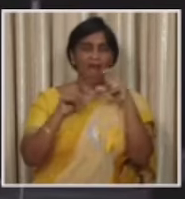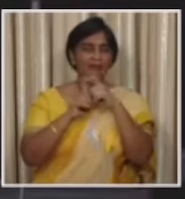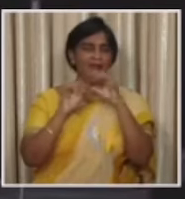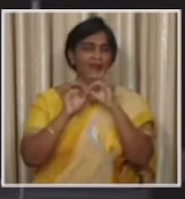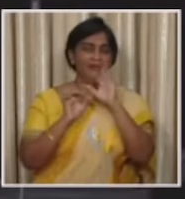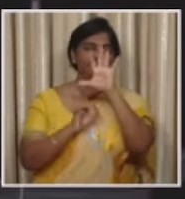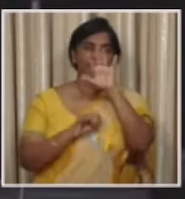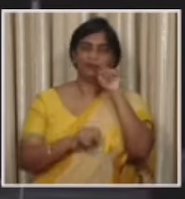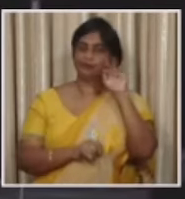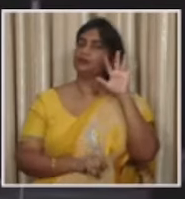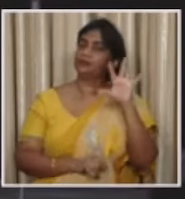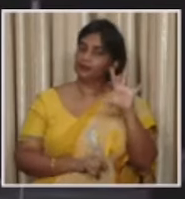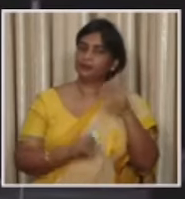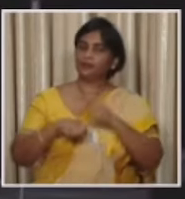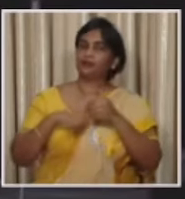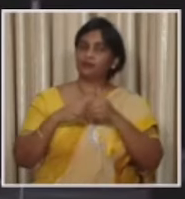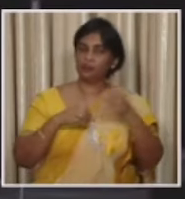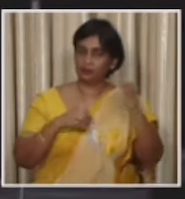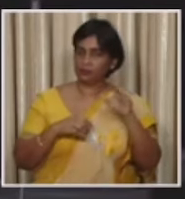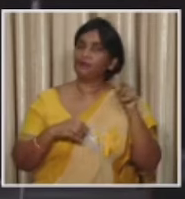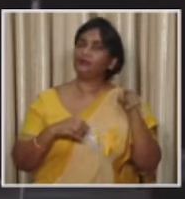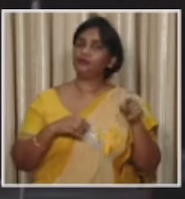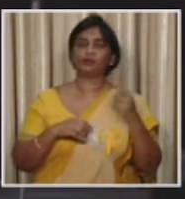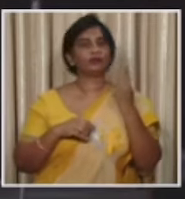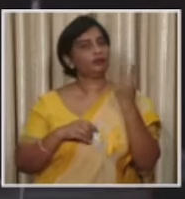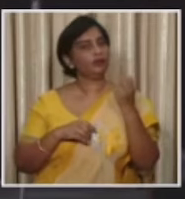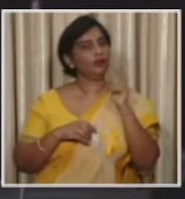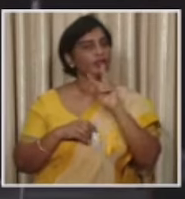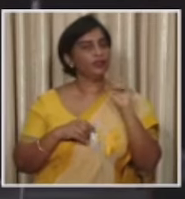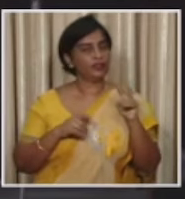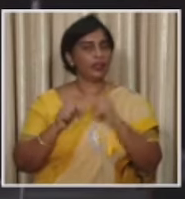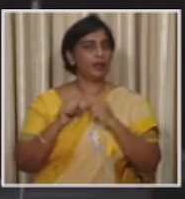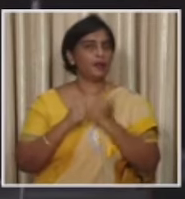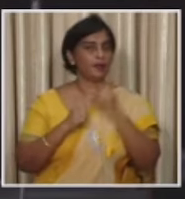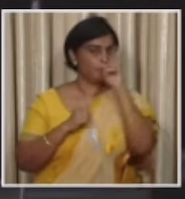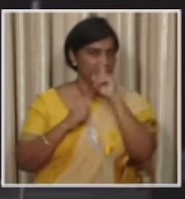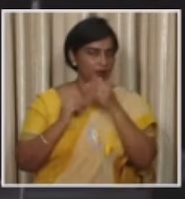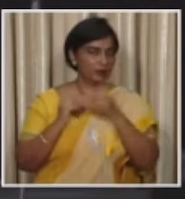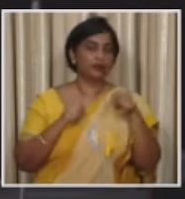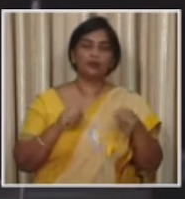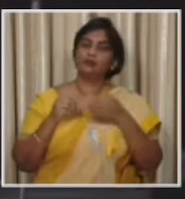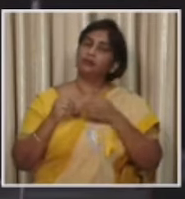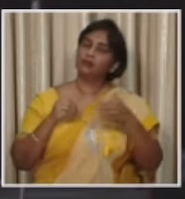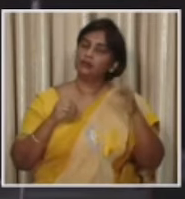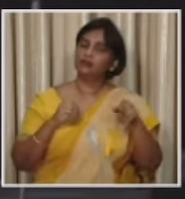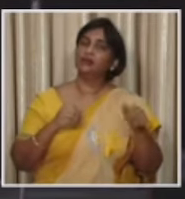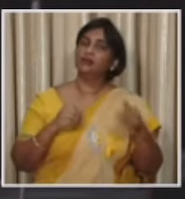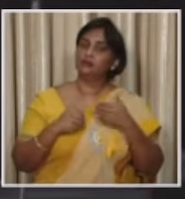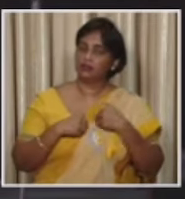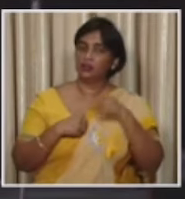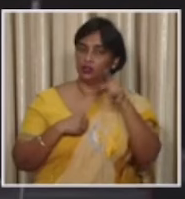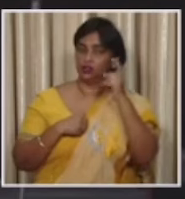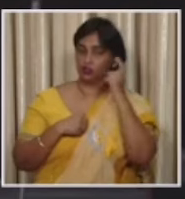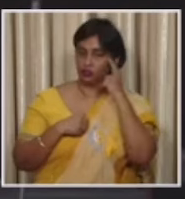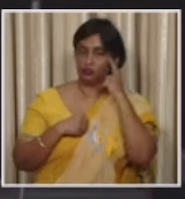බිලියන 5.5ක් විතර මේ කාල සීමාව තුළ. ඒ කියන්නේ 2022 අප්‍රේල් මාසයේ ඉඳලා මේ දක්වා අපි ඔබතුමා